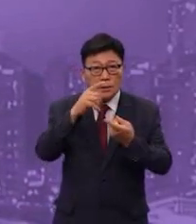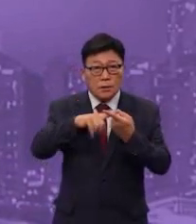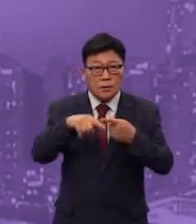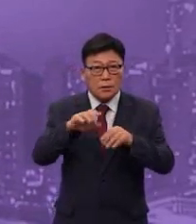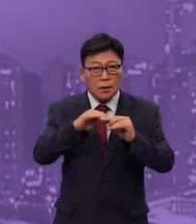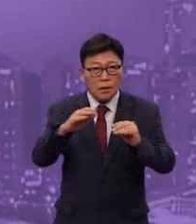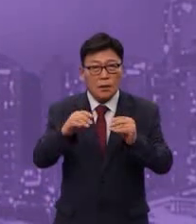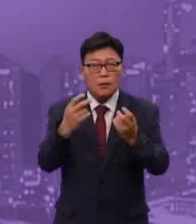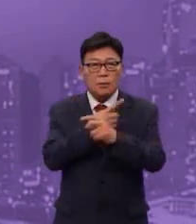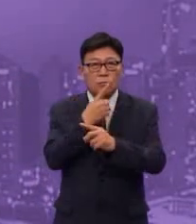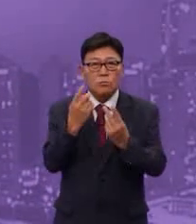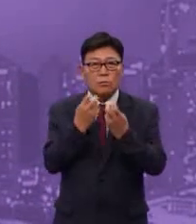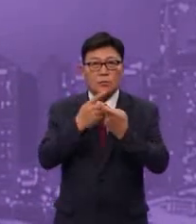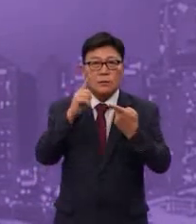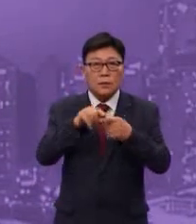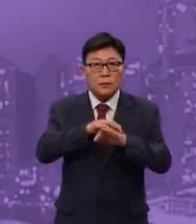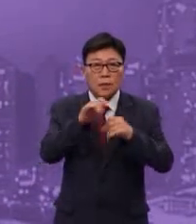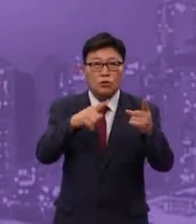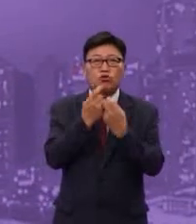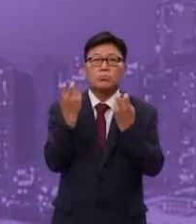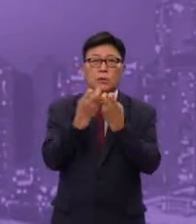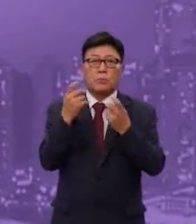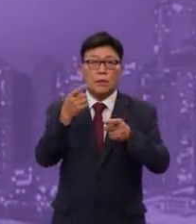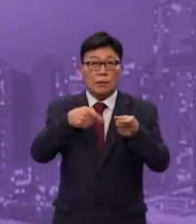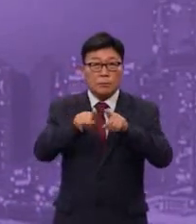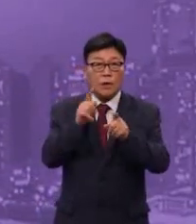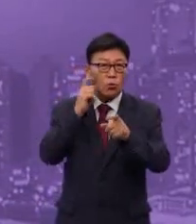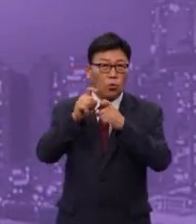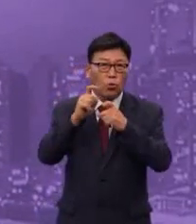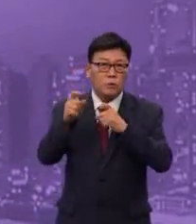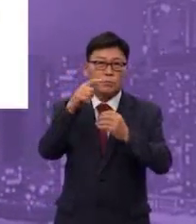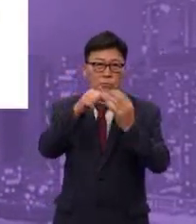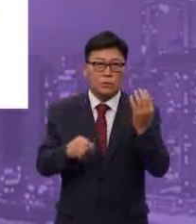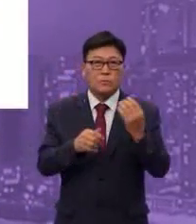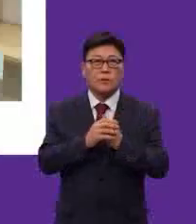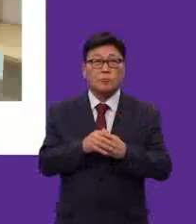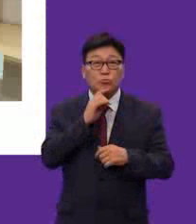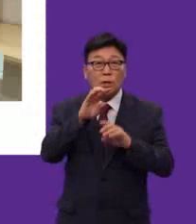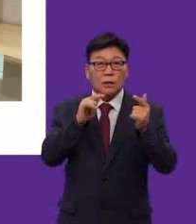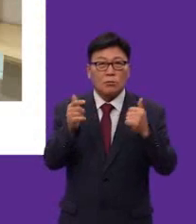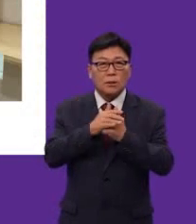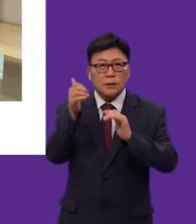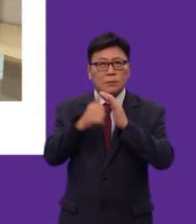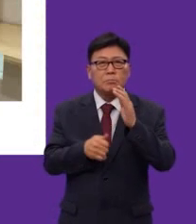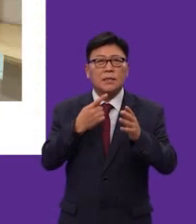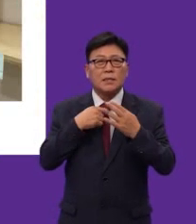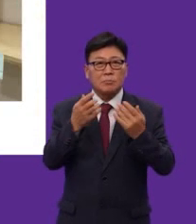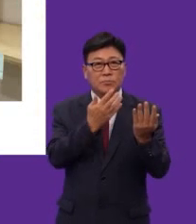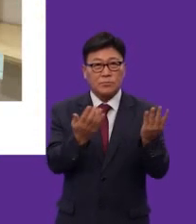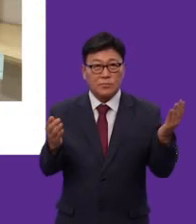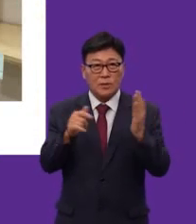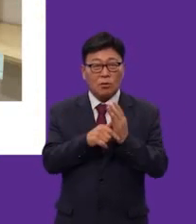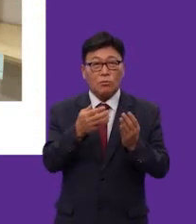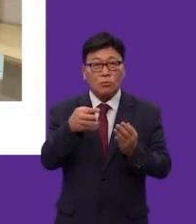있는 개선책을 실행할 수 있는 방안을 함께 고민하는 프로그램입니다. 뿐만 아니라 실패 경험 전시회